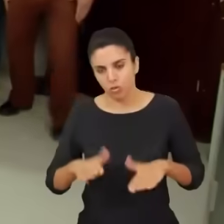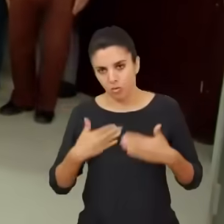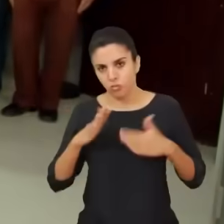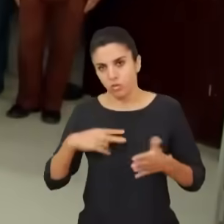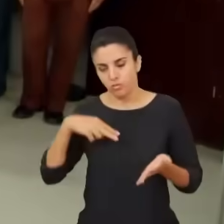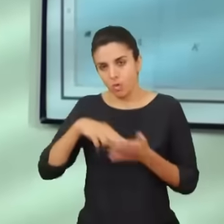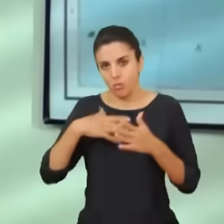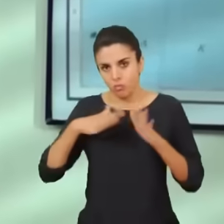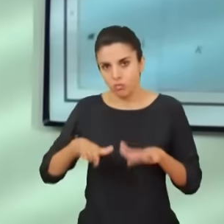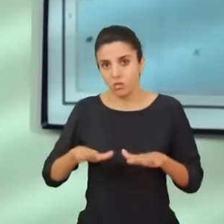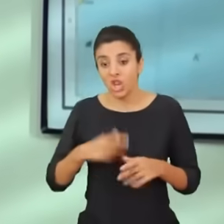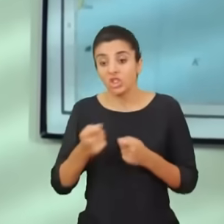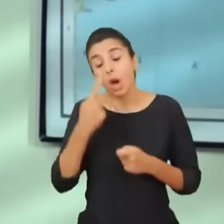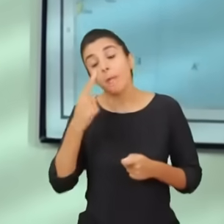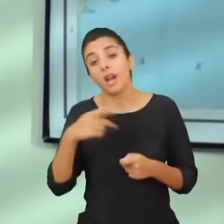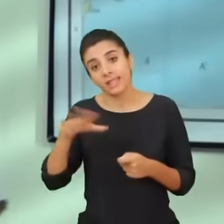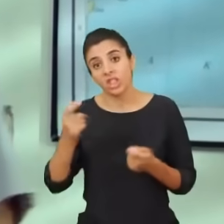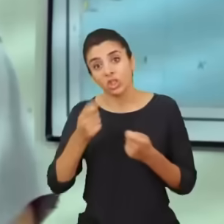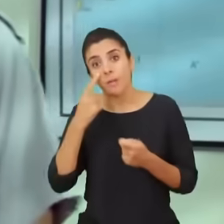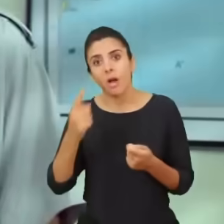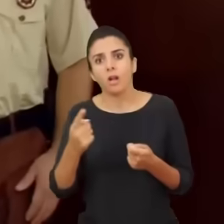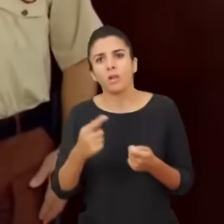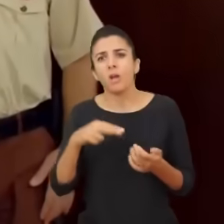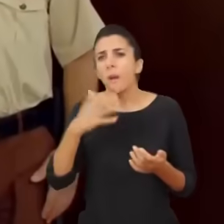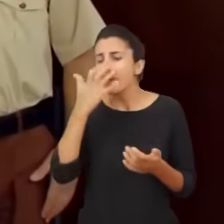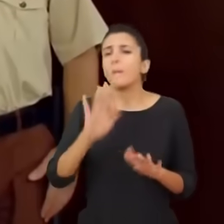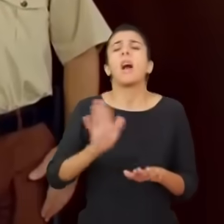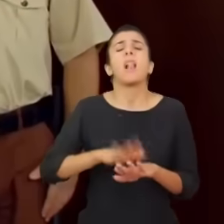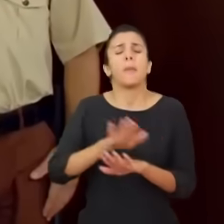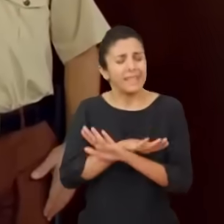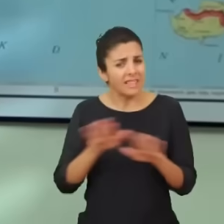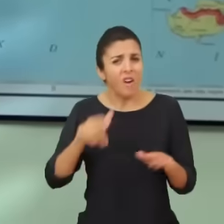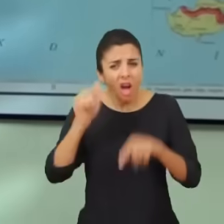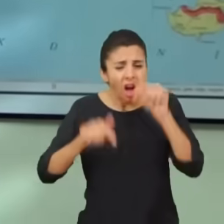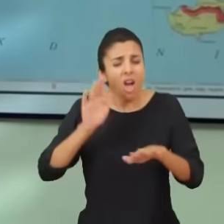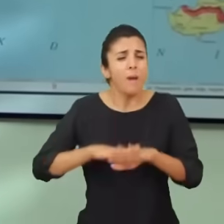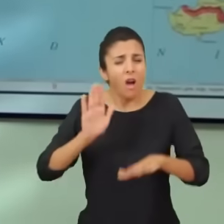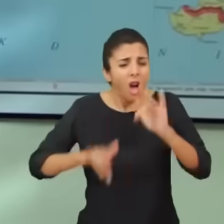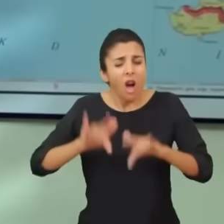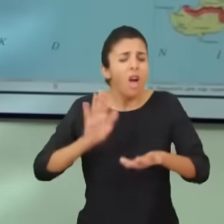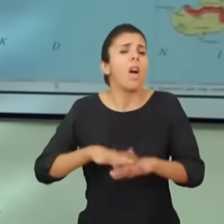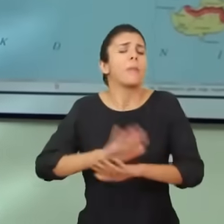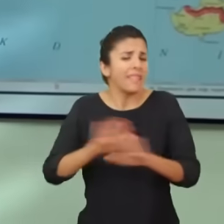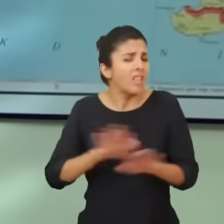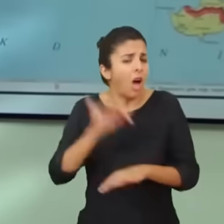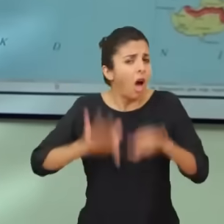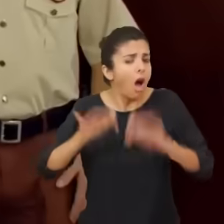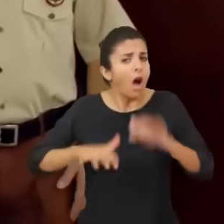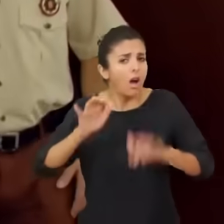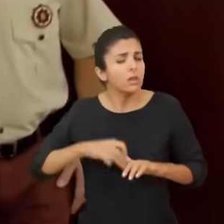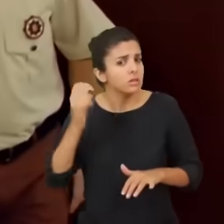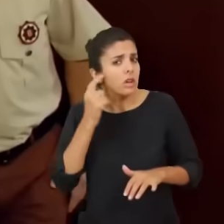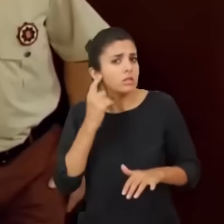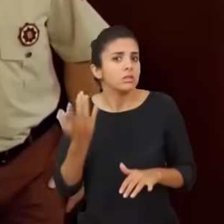burada duracağım. Kapı tarafına geçti. İşine bak! Vurma şuna! Yeter! Yeter artık, vurma ya! Tak tak tak tak tak tak tak, ne dur ya?